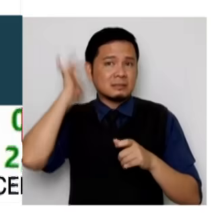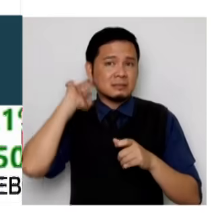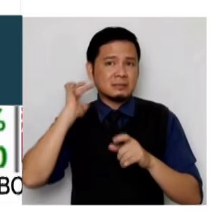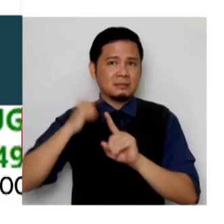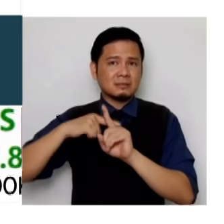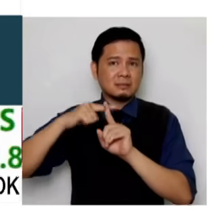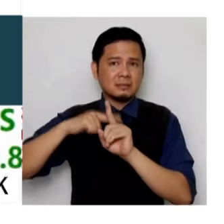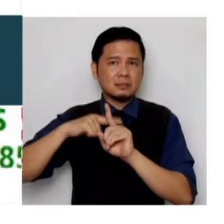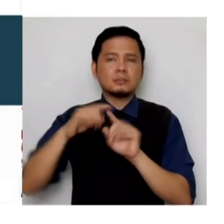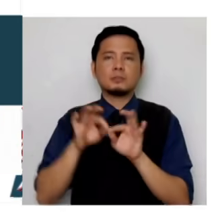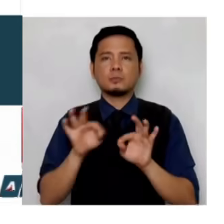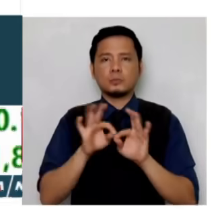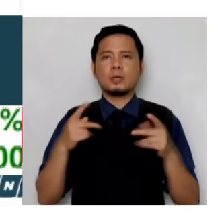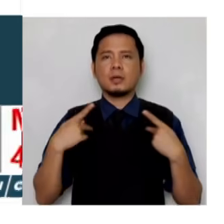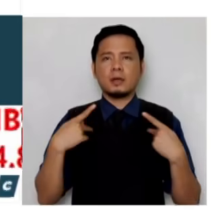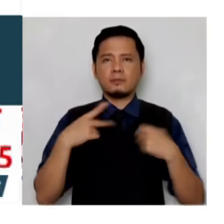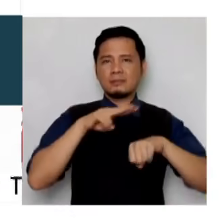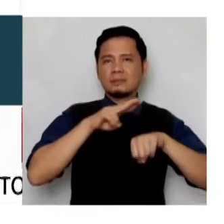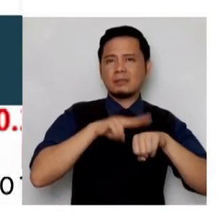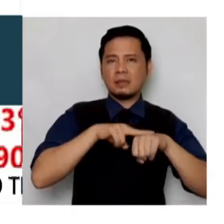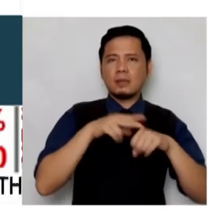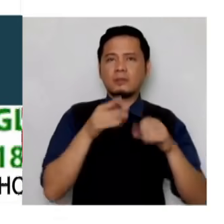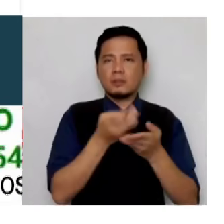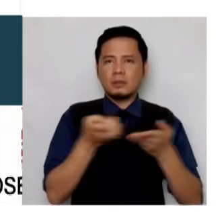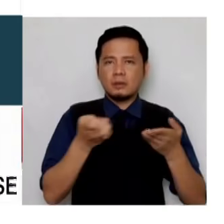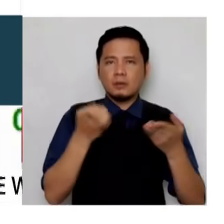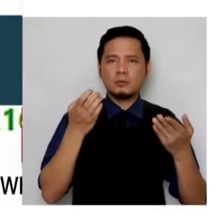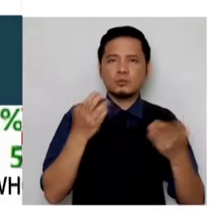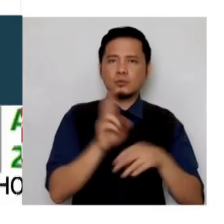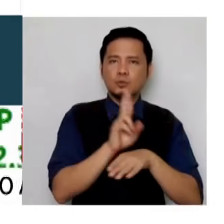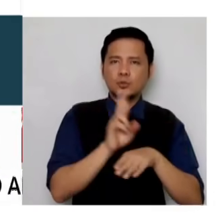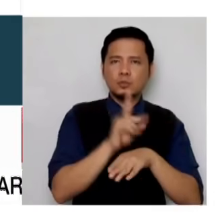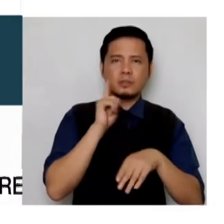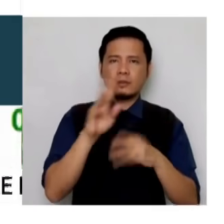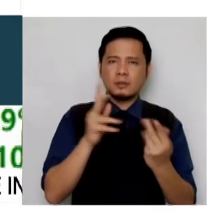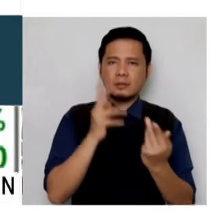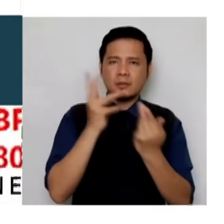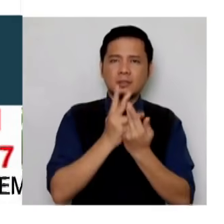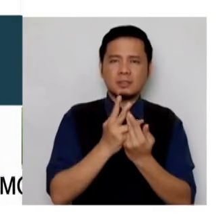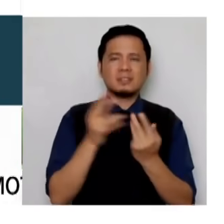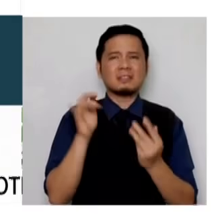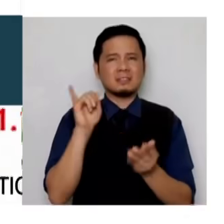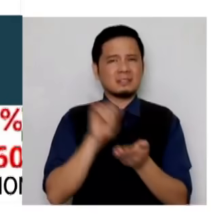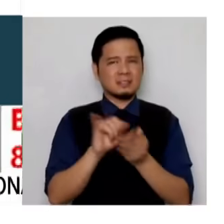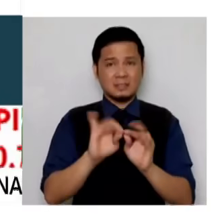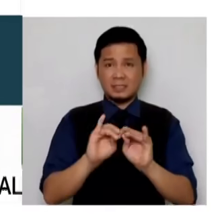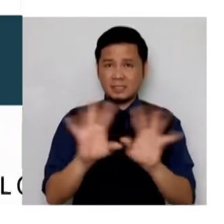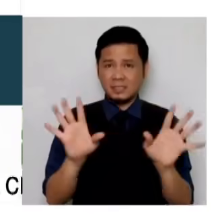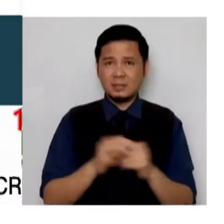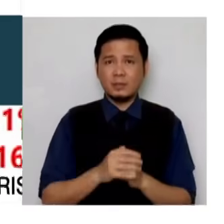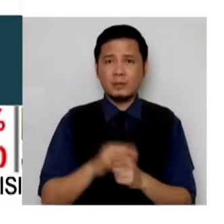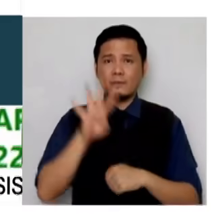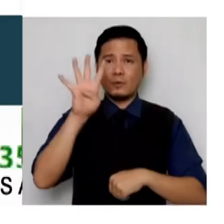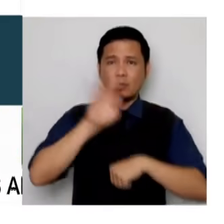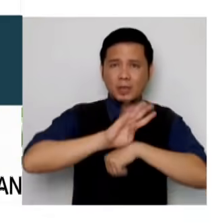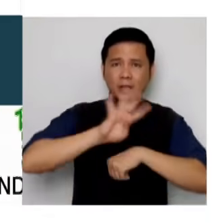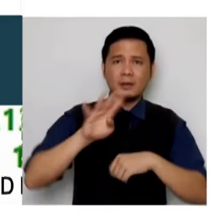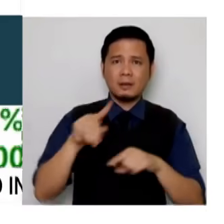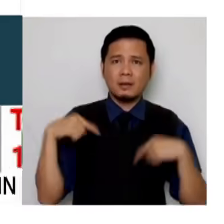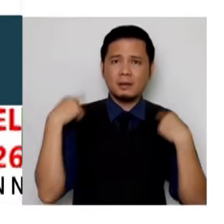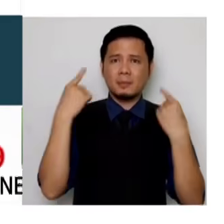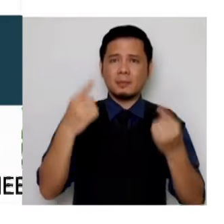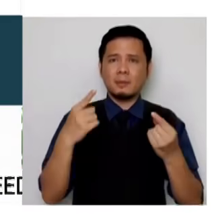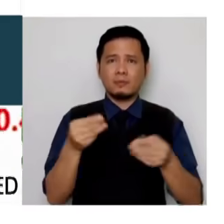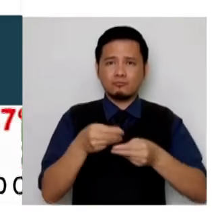kami maglalabas ng bakuna. Okay. So, maliwanag yon. So, 4 days na kami nag-roll out ng Pfizer, wala namang